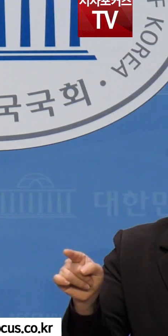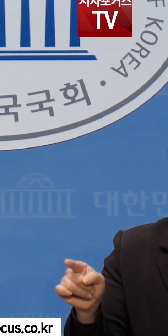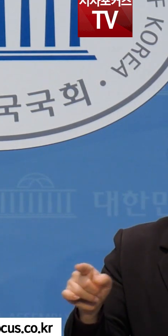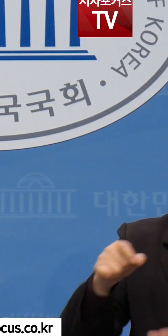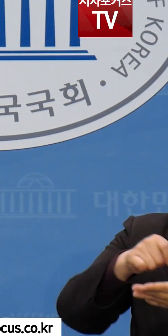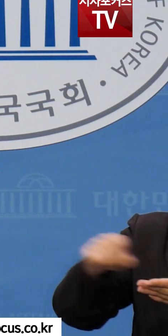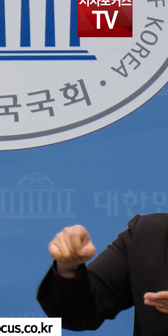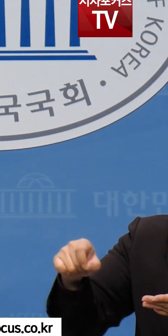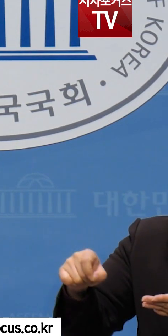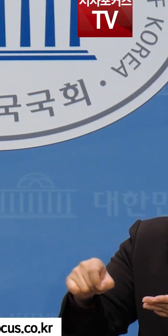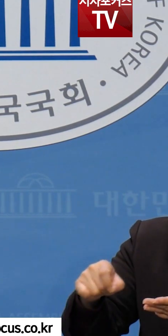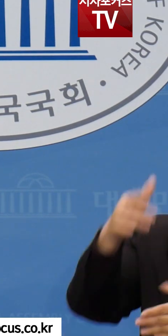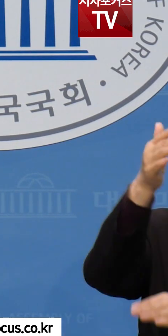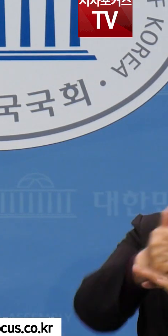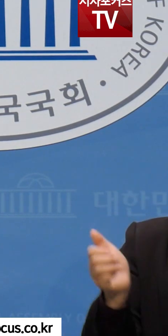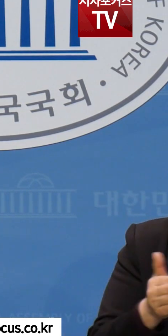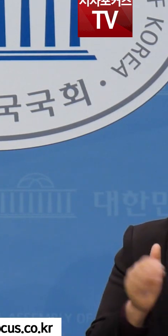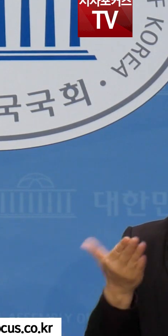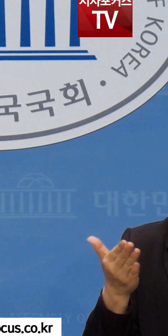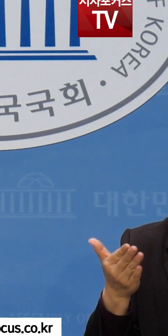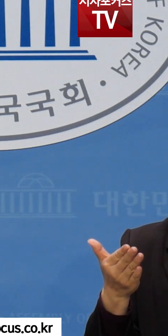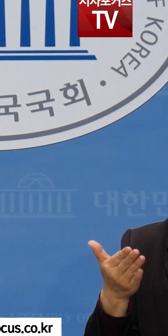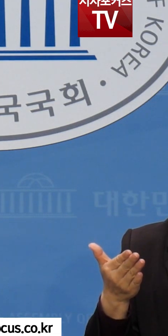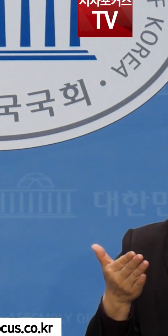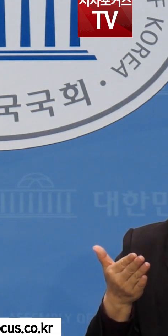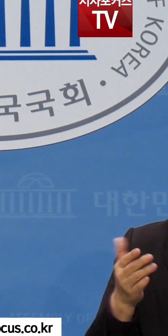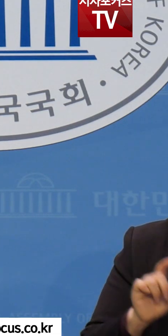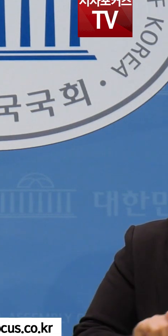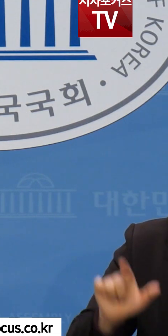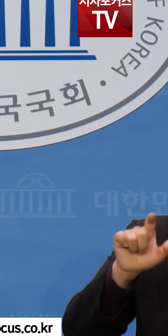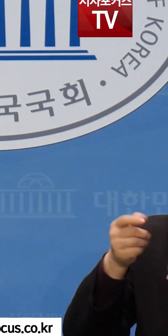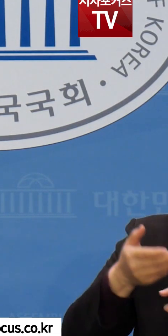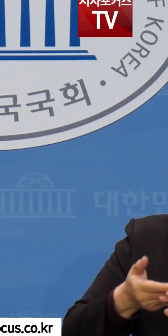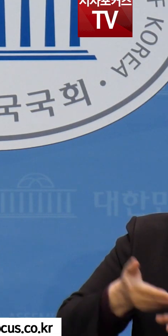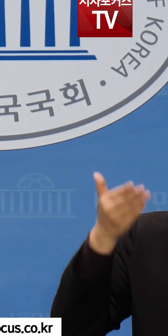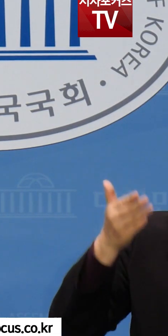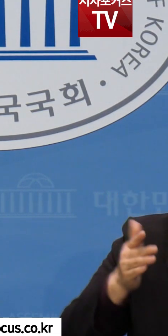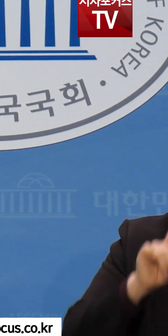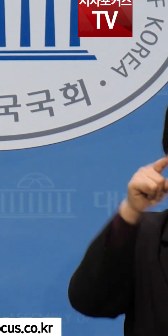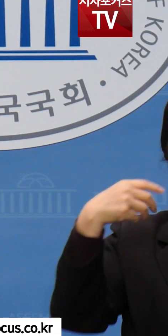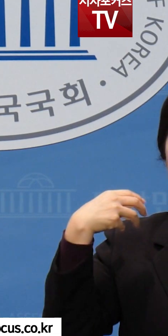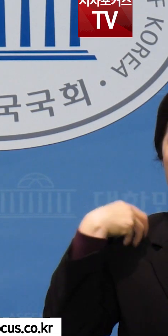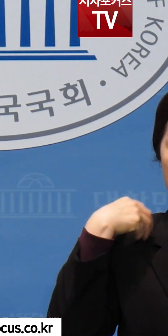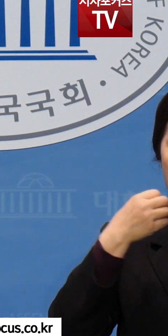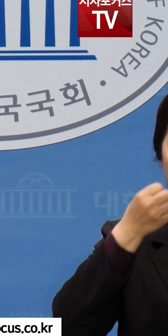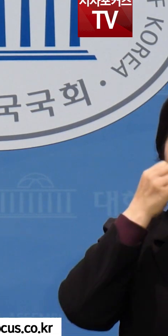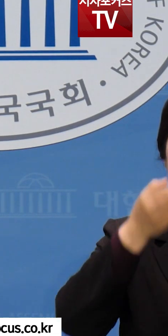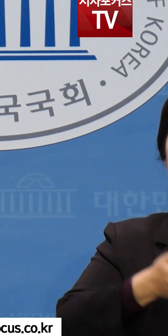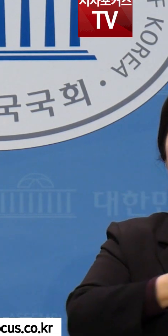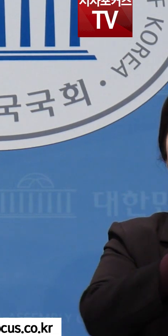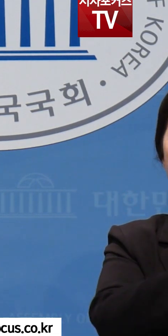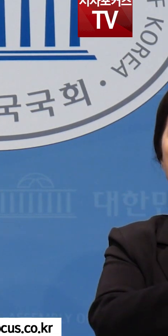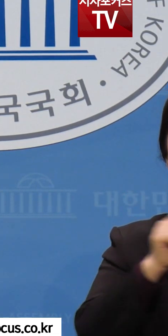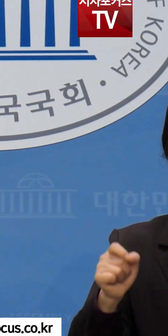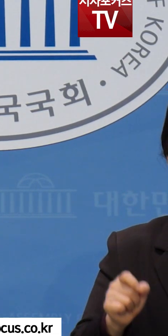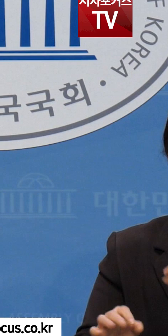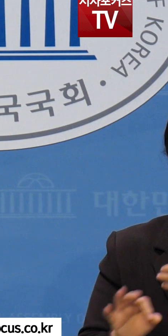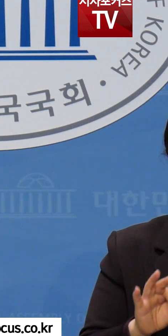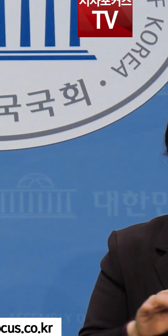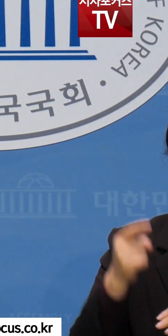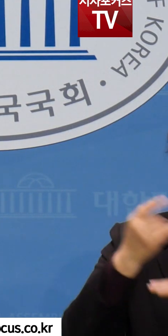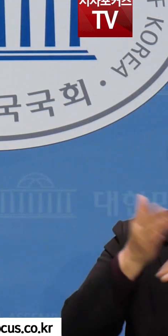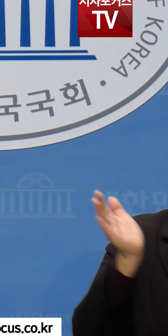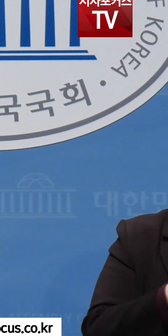사인만 남은 상태입니다. 더 이상 우주항공청 설립을 미룬다면 민주당은